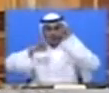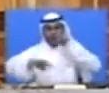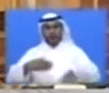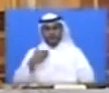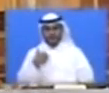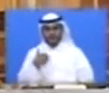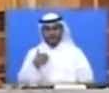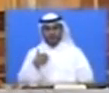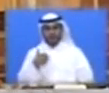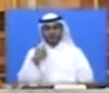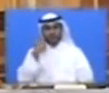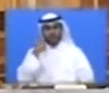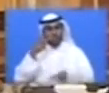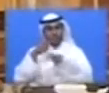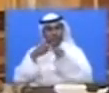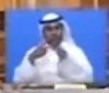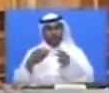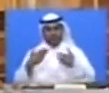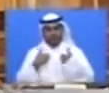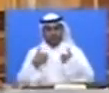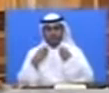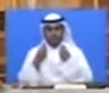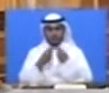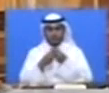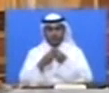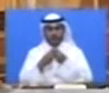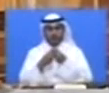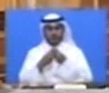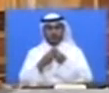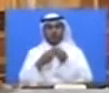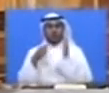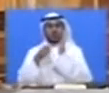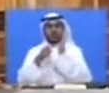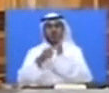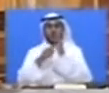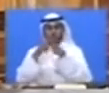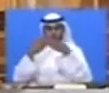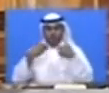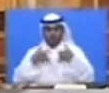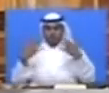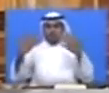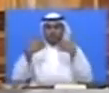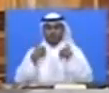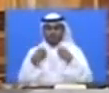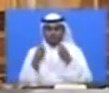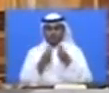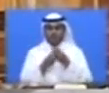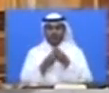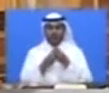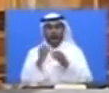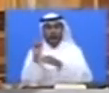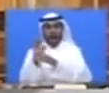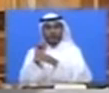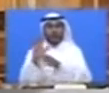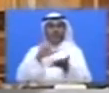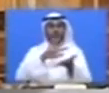من 300 طالب وطالبة من دولة الكويت، ونحن دائما نشارك في الستاند هذا ونعرض جميع المعلومات عن